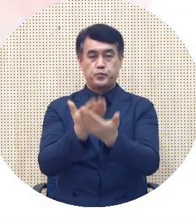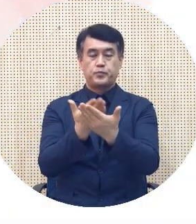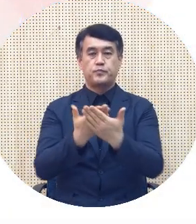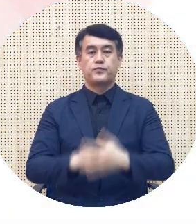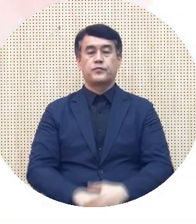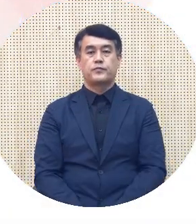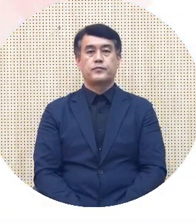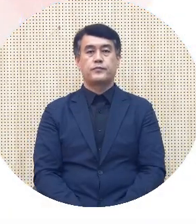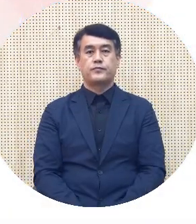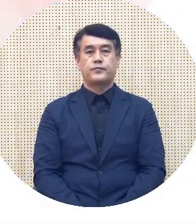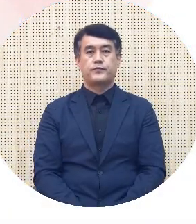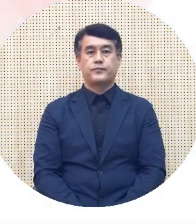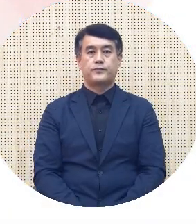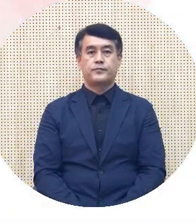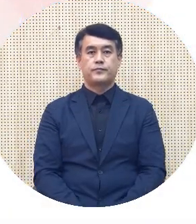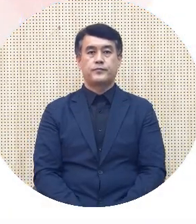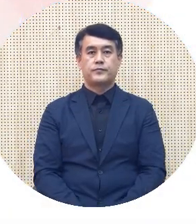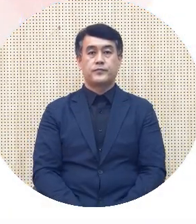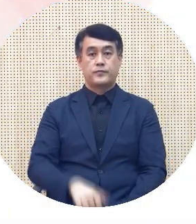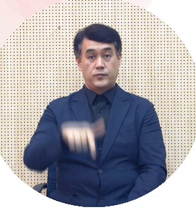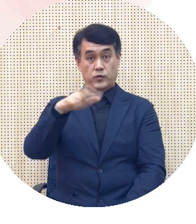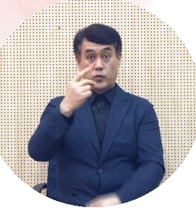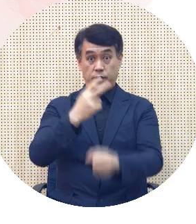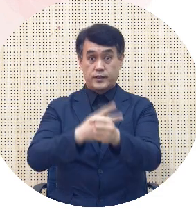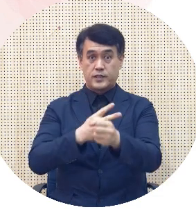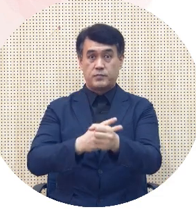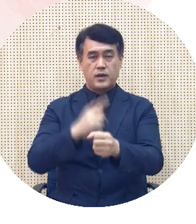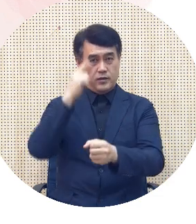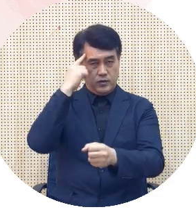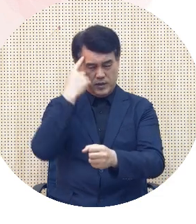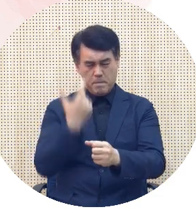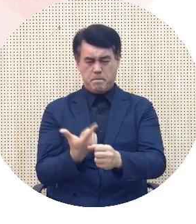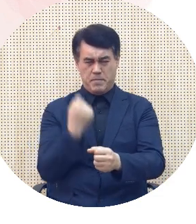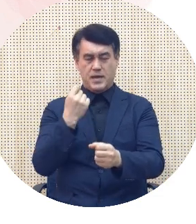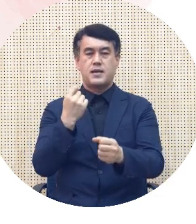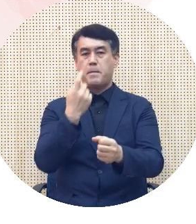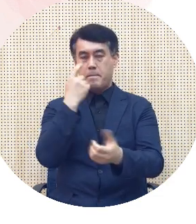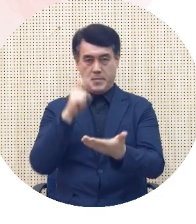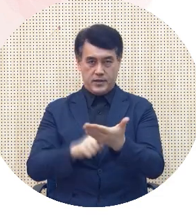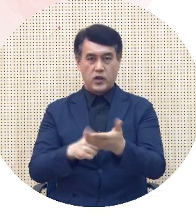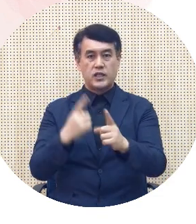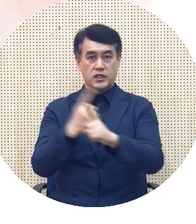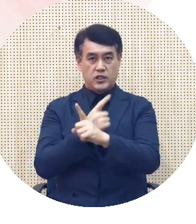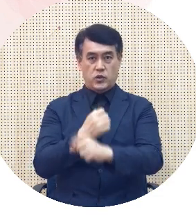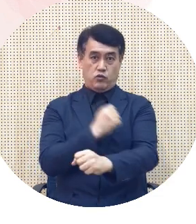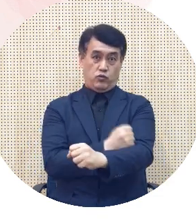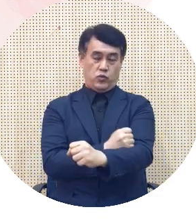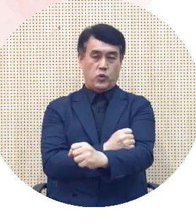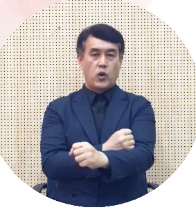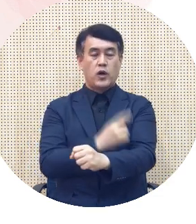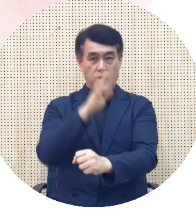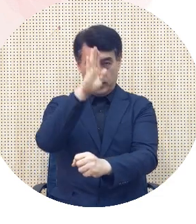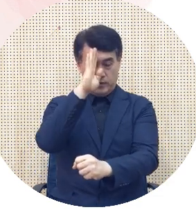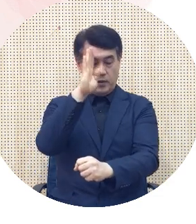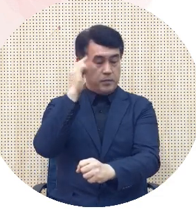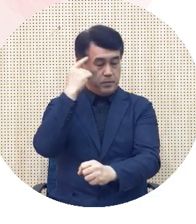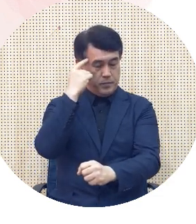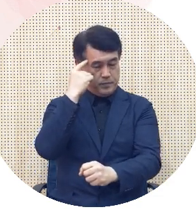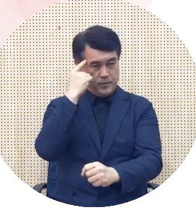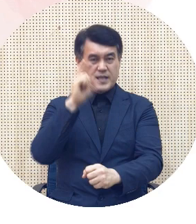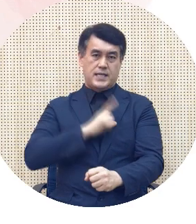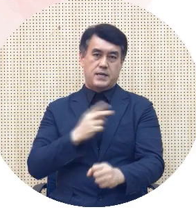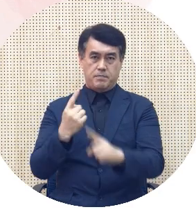바랍니다. 권준수 교수는 정신질환의 조기 발견과 치료에 공헌한 점과 정신질환의 병명 개정에